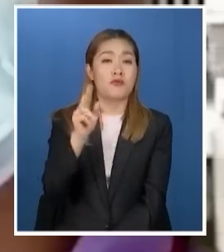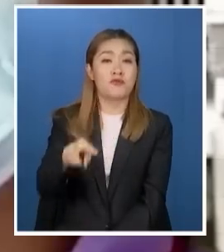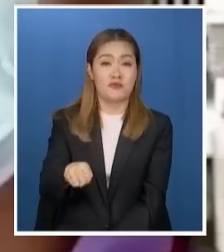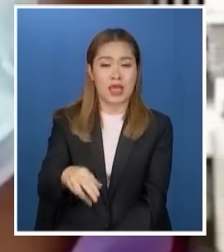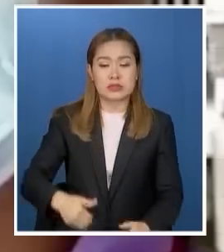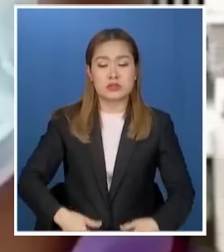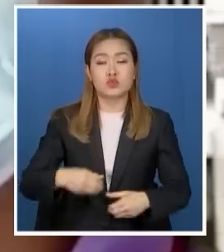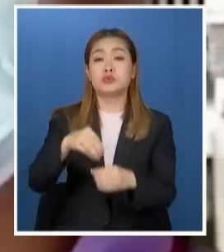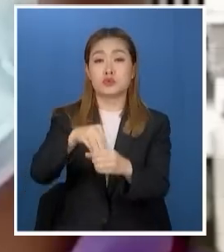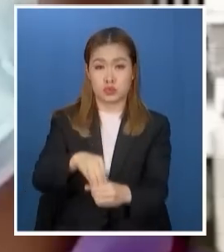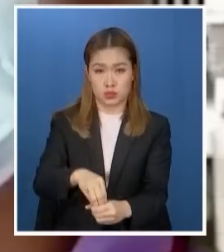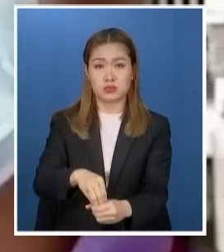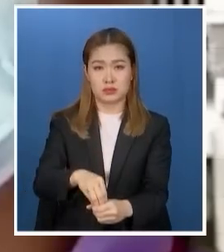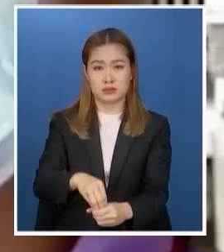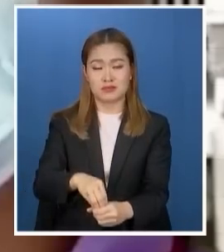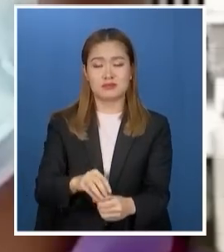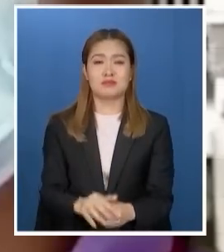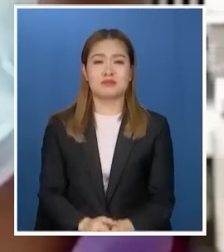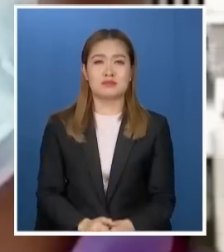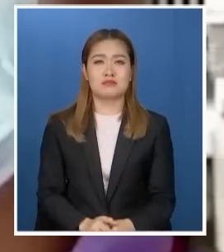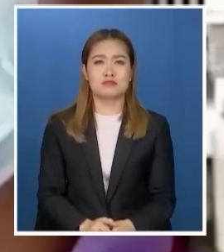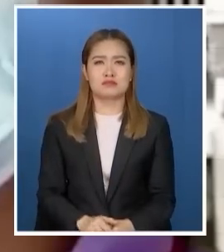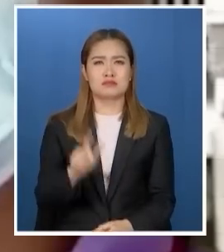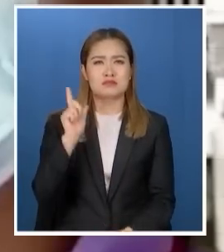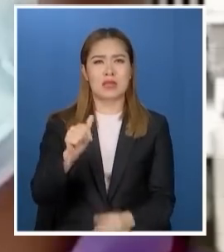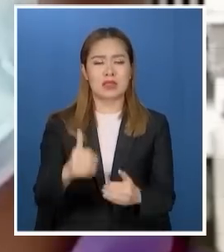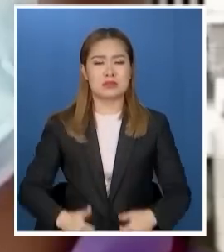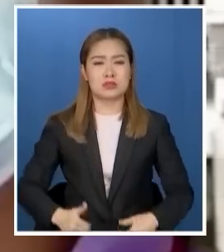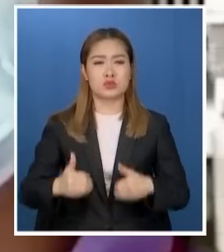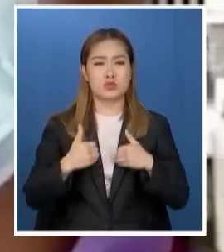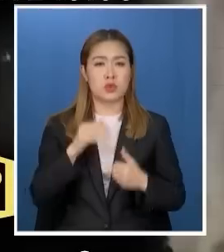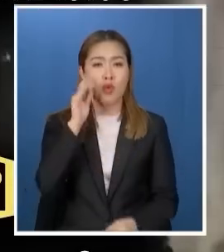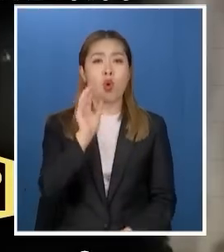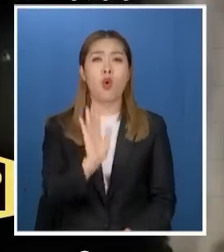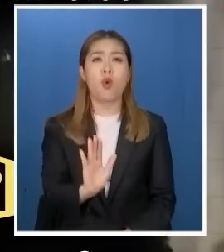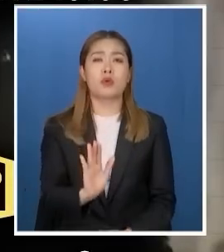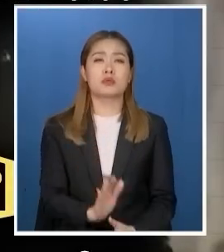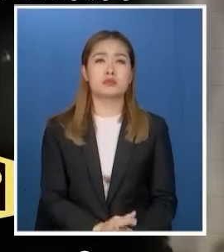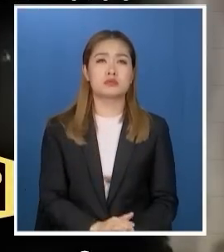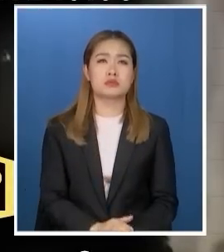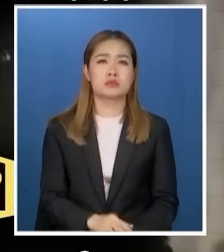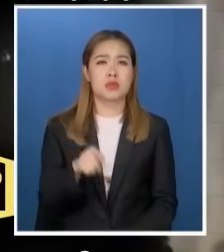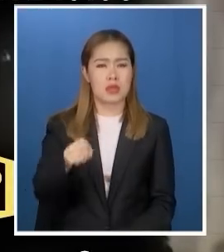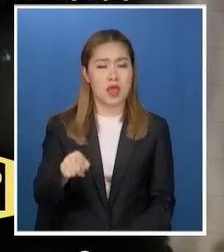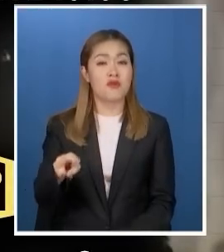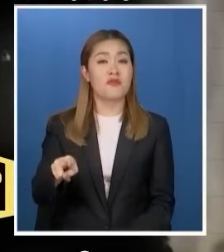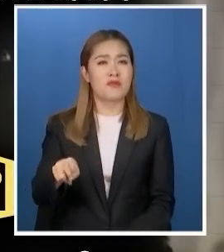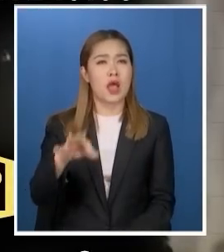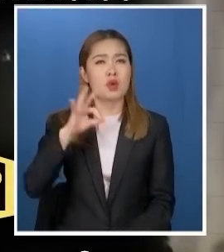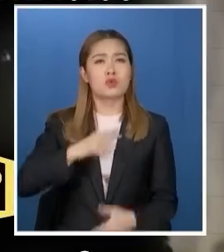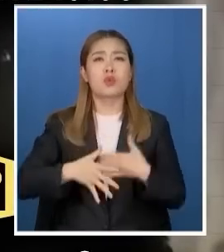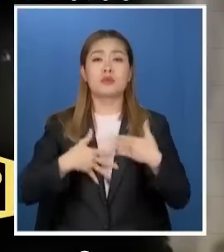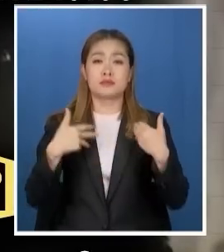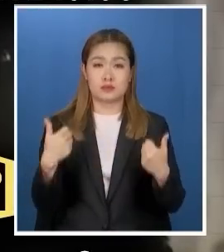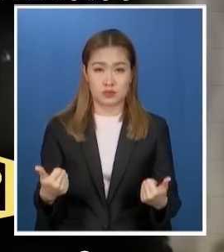วก็ใช้ชีวิตอยู่กันแล้วก็บอกว่าเป็นหลักในชีวิตพ่อของหนูน้อยวัย8เดือนทำให้หนูเนี่ยมีความสุ